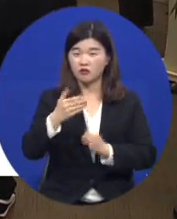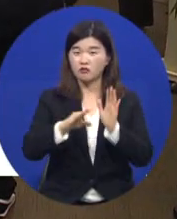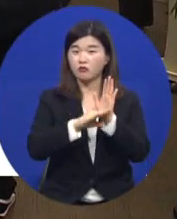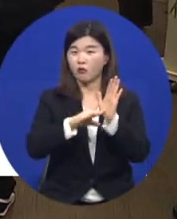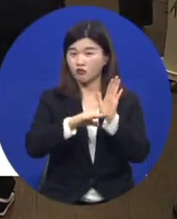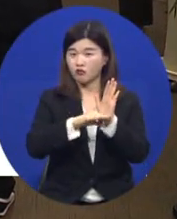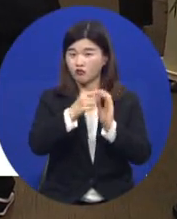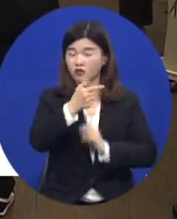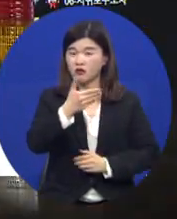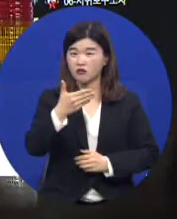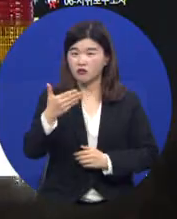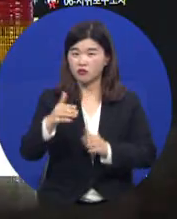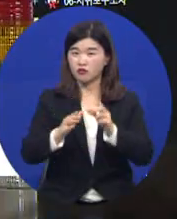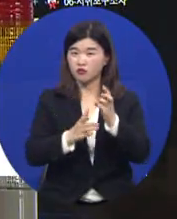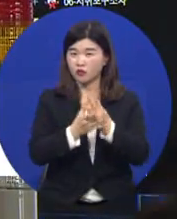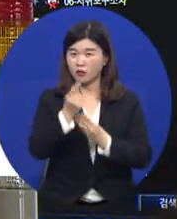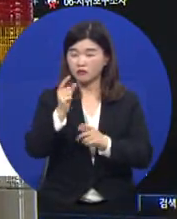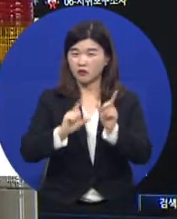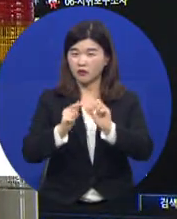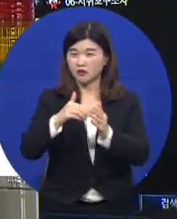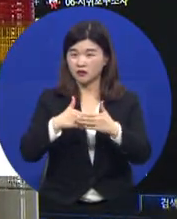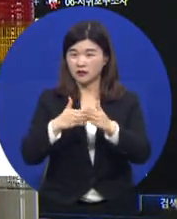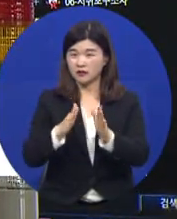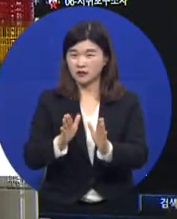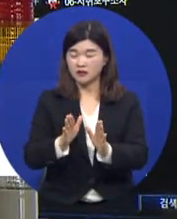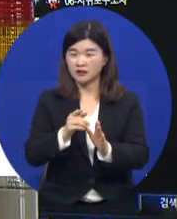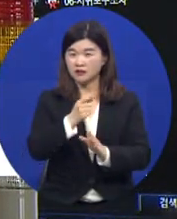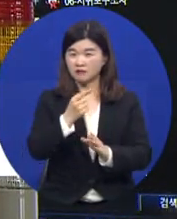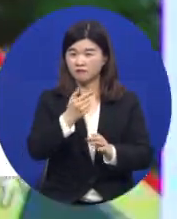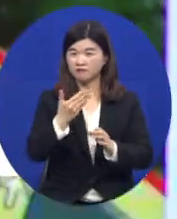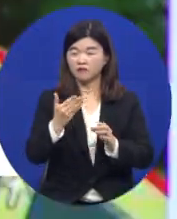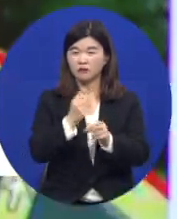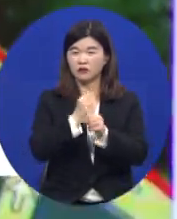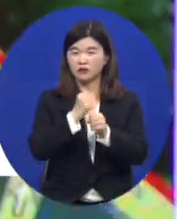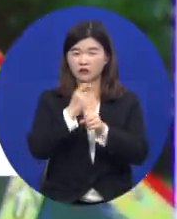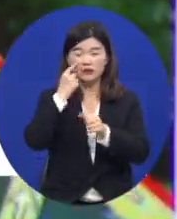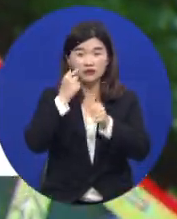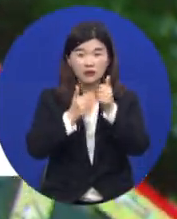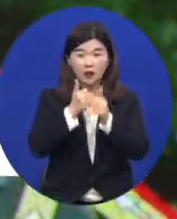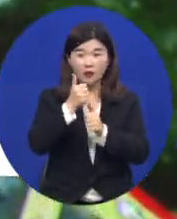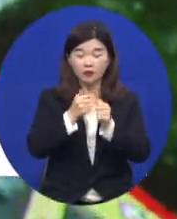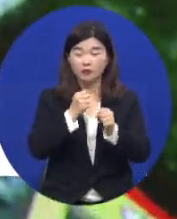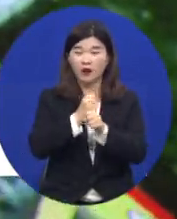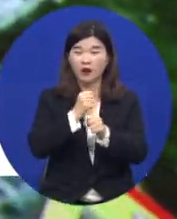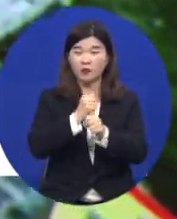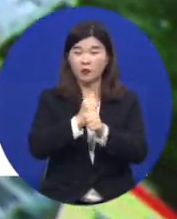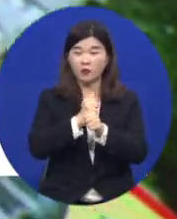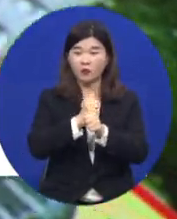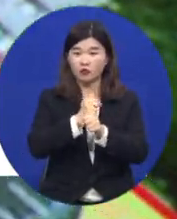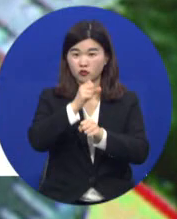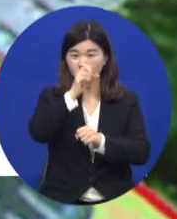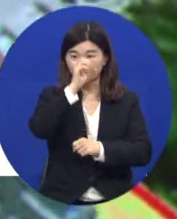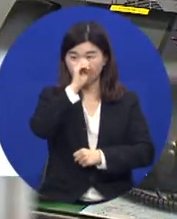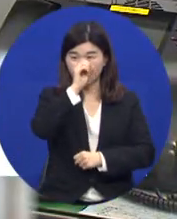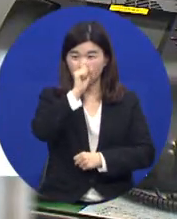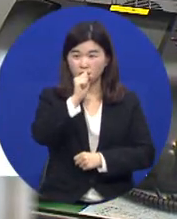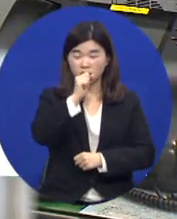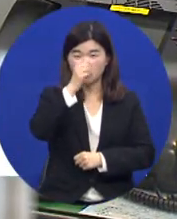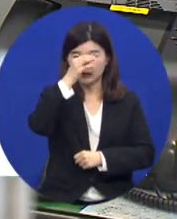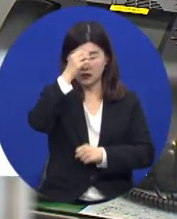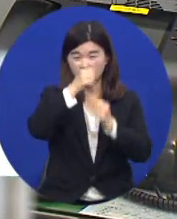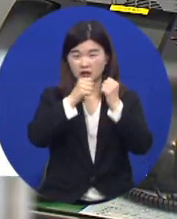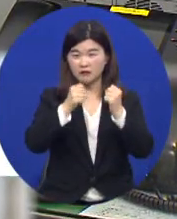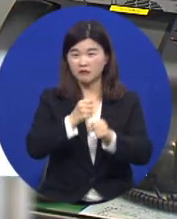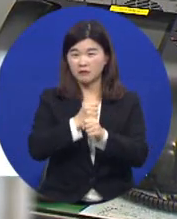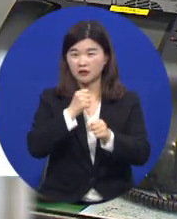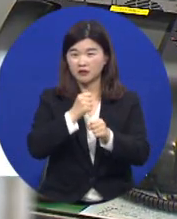소방안전본부는 119 종합상황실에서 실시간 소방관제 통합 플랫폼 구축 시연회를 열고 고성능 글로벌 위성항법 시스템을